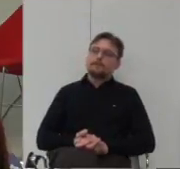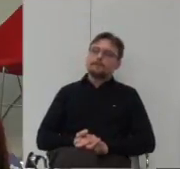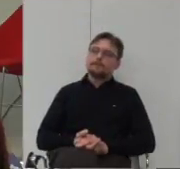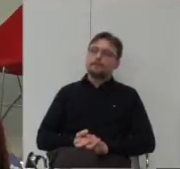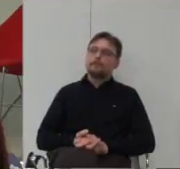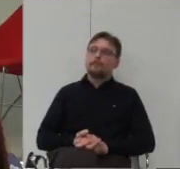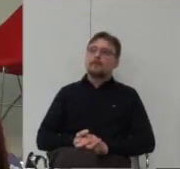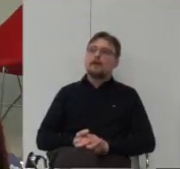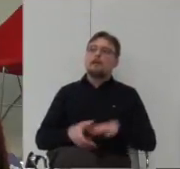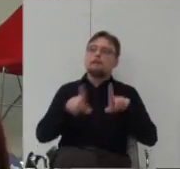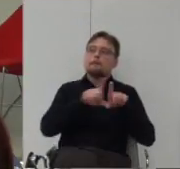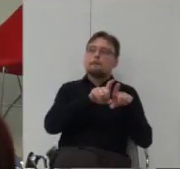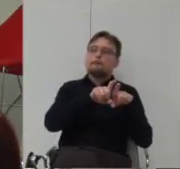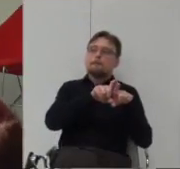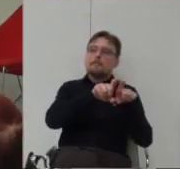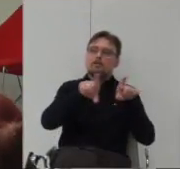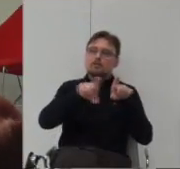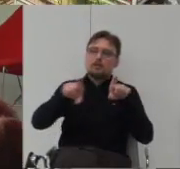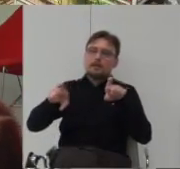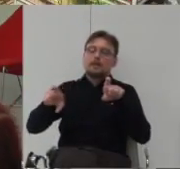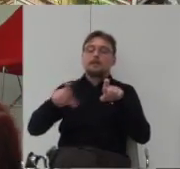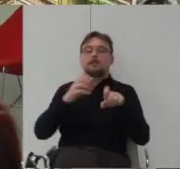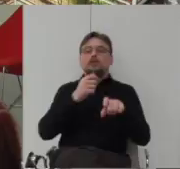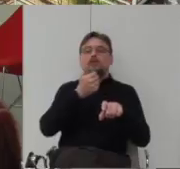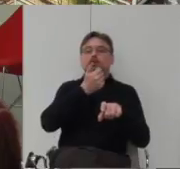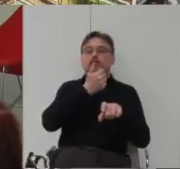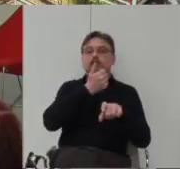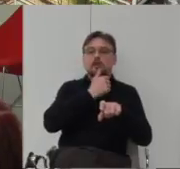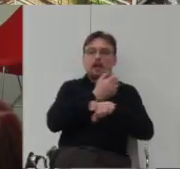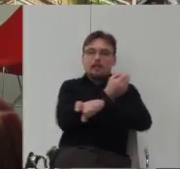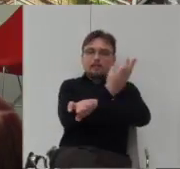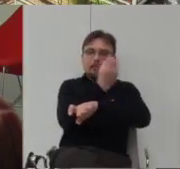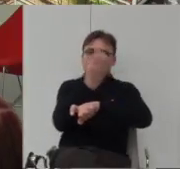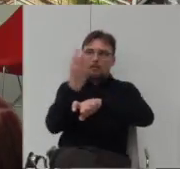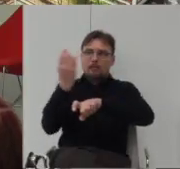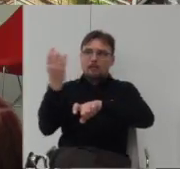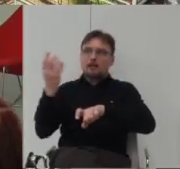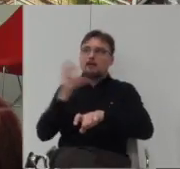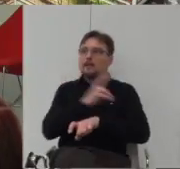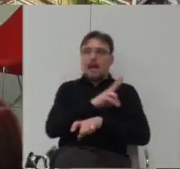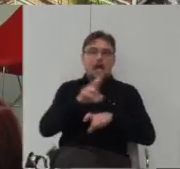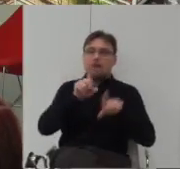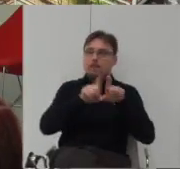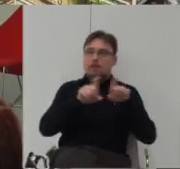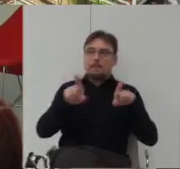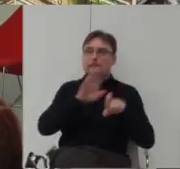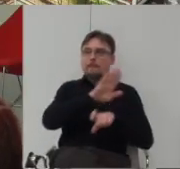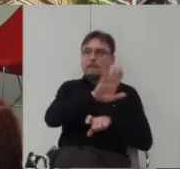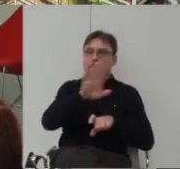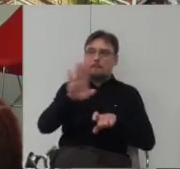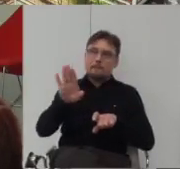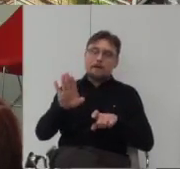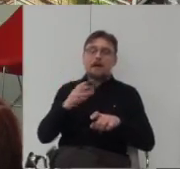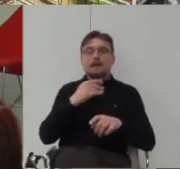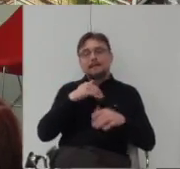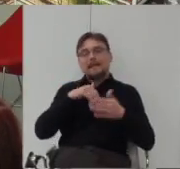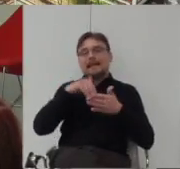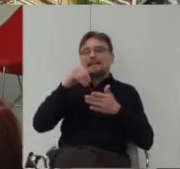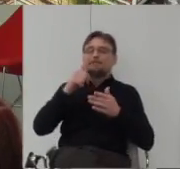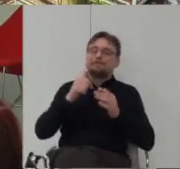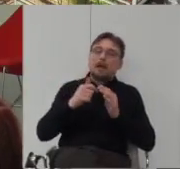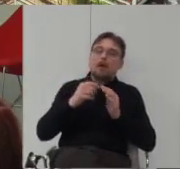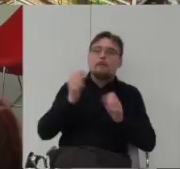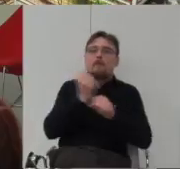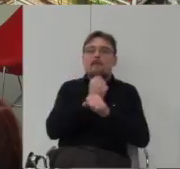Budynki, bardziej właściwie zieleń w budynkach niż koniecznie zielone budynki, bo nie wszystkie z nich mają rzeczywiście jakieś bardziej zaawansowane